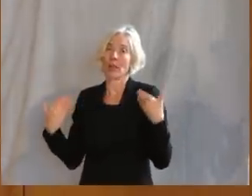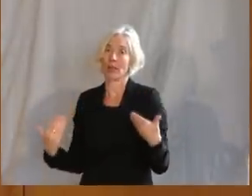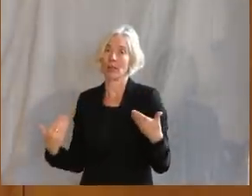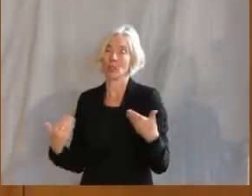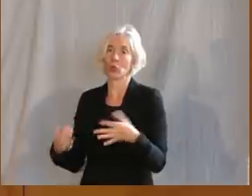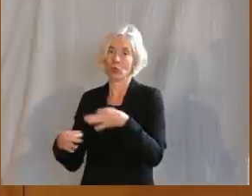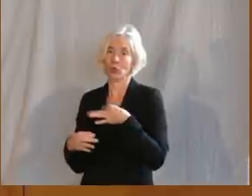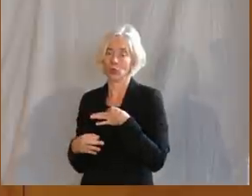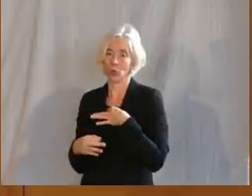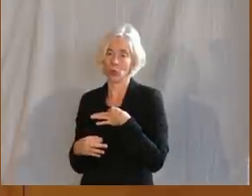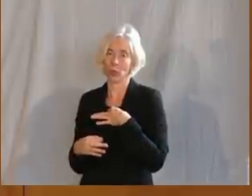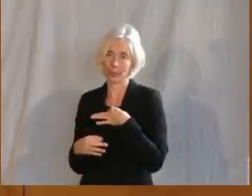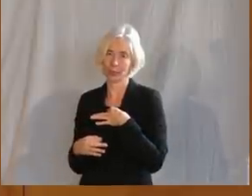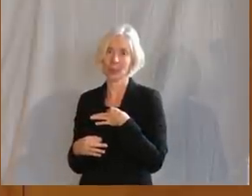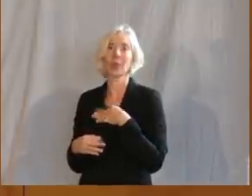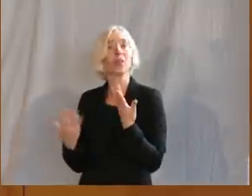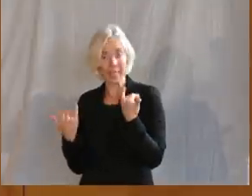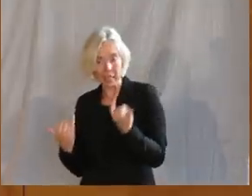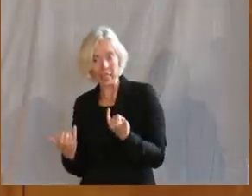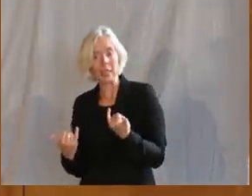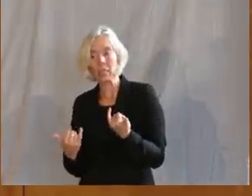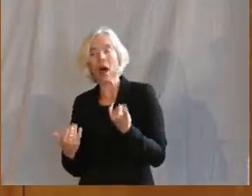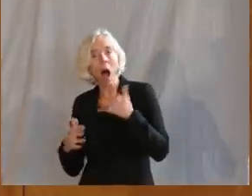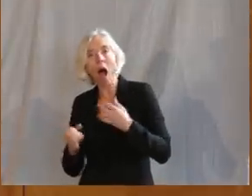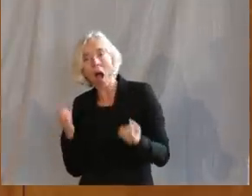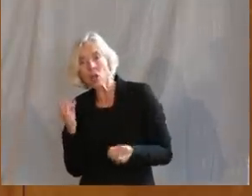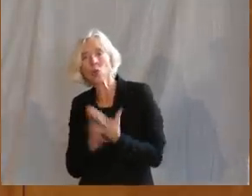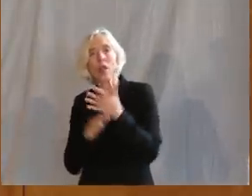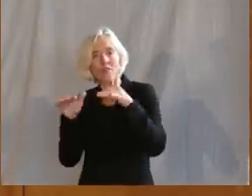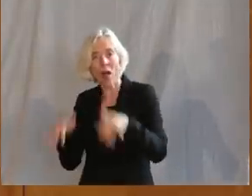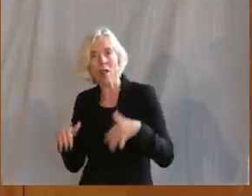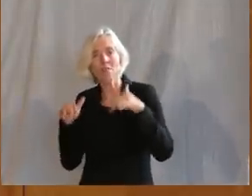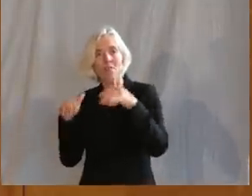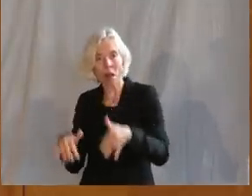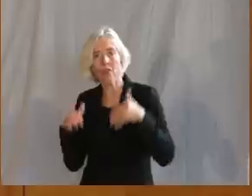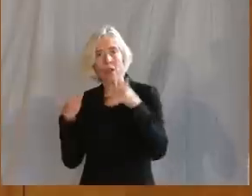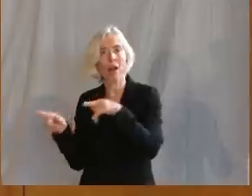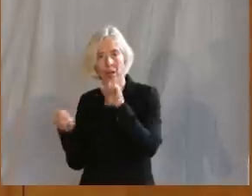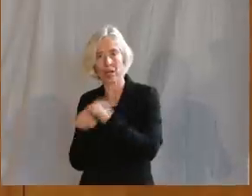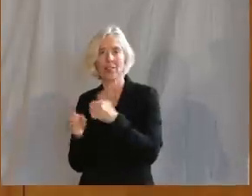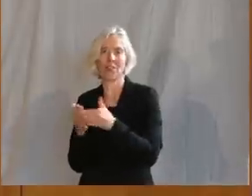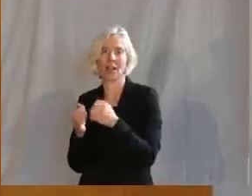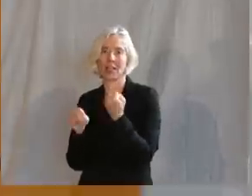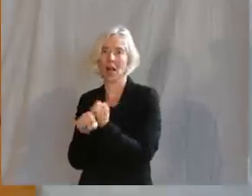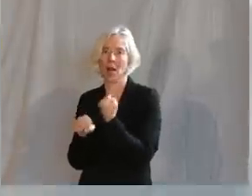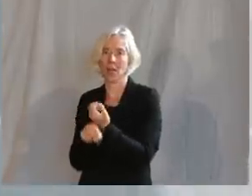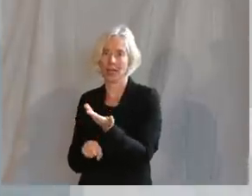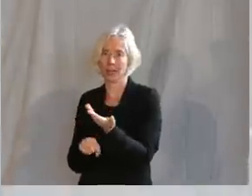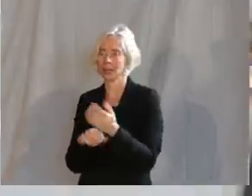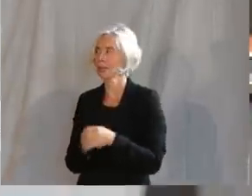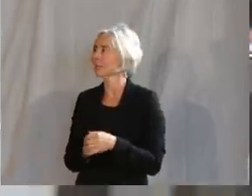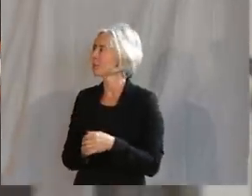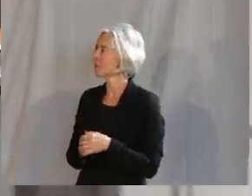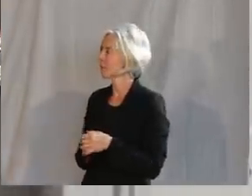jetzt aktuell dann vorliegen und noch kommen werden, dann auch ganz gut bearbeiten können, denke ich. Es ist das gleiche System, was wir bei der Flüchtlingskrise